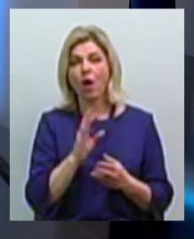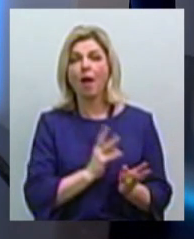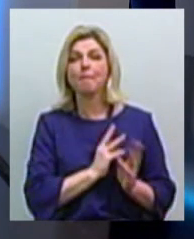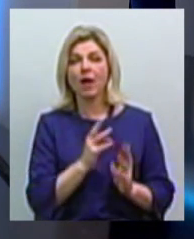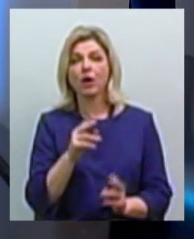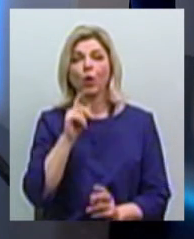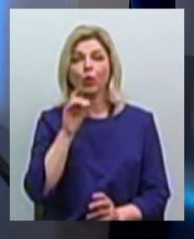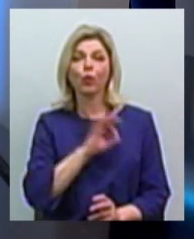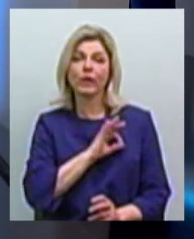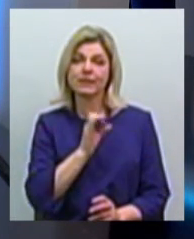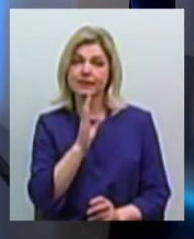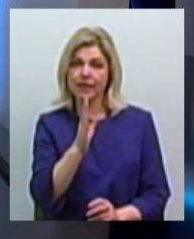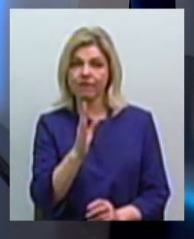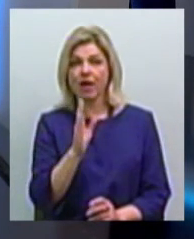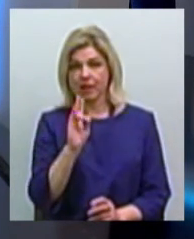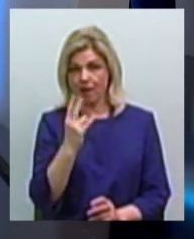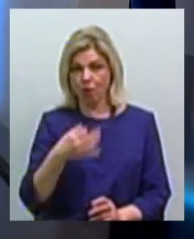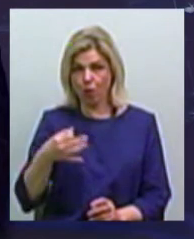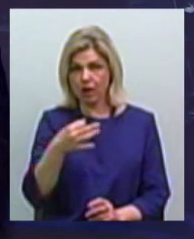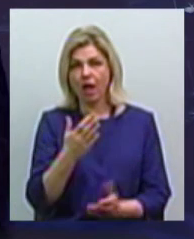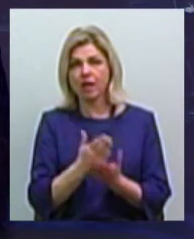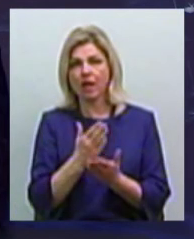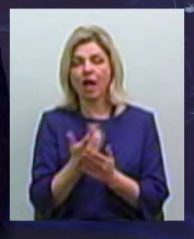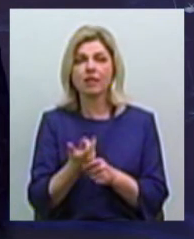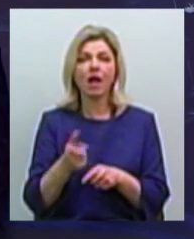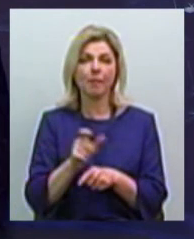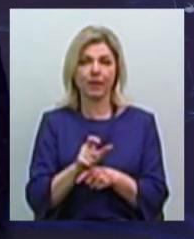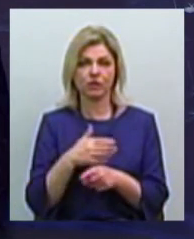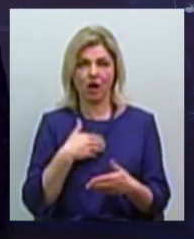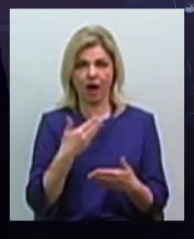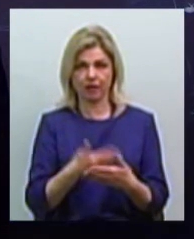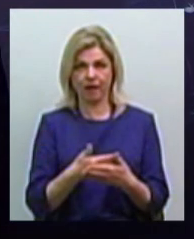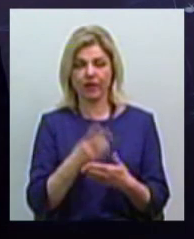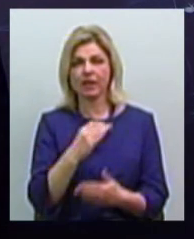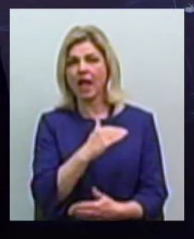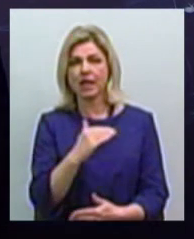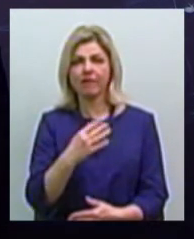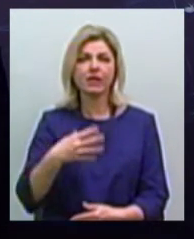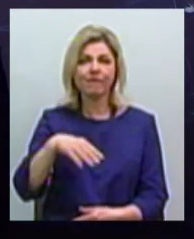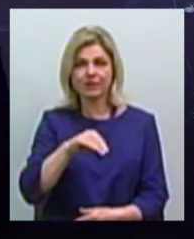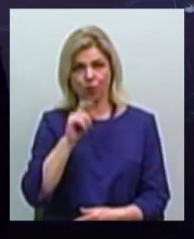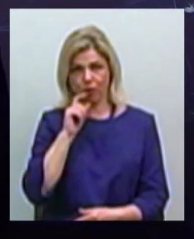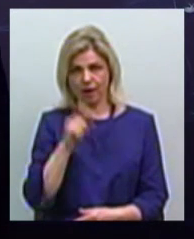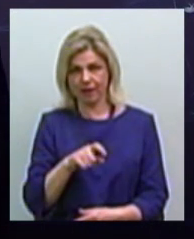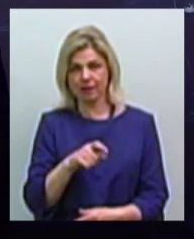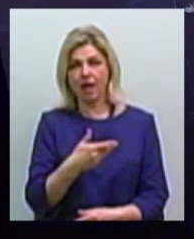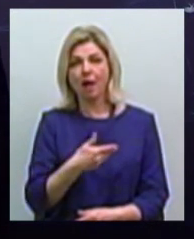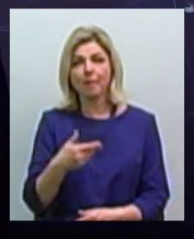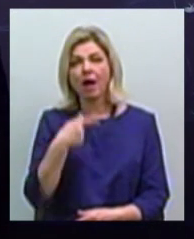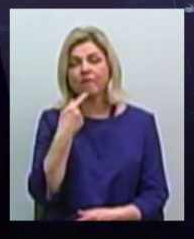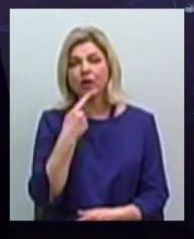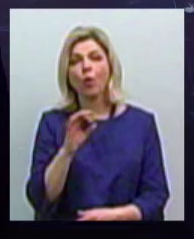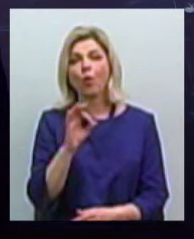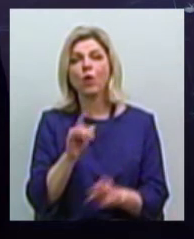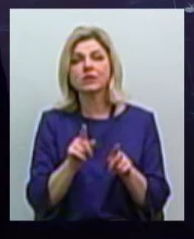на Миколаївщині, то він є одним з найбільш активних саме на рівні всієї України. Ми говоримо про вже стало